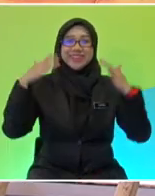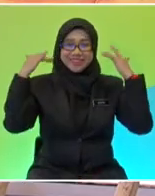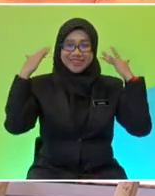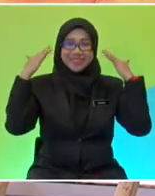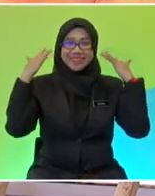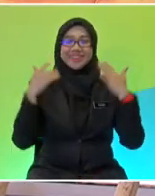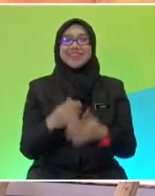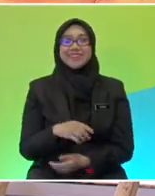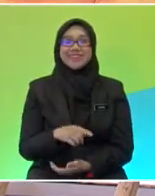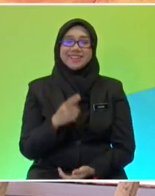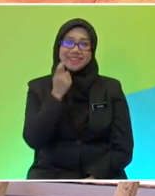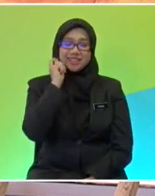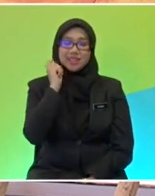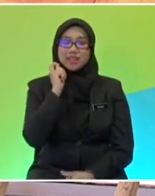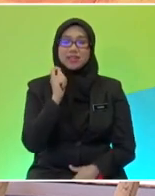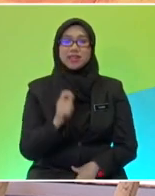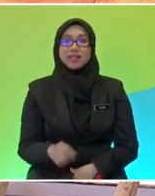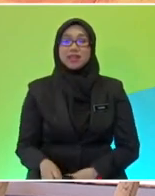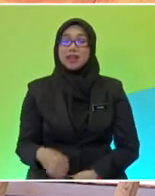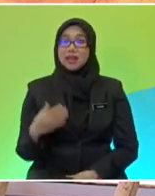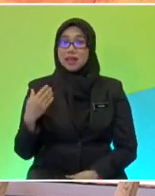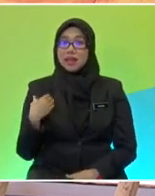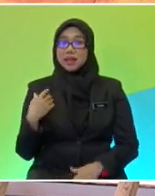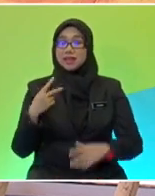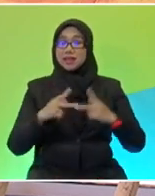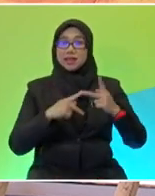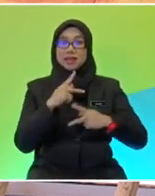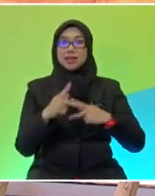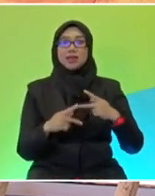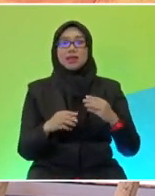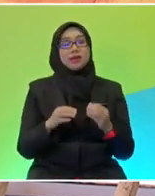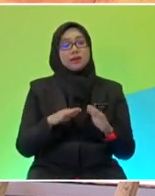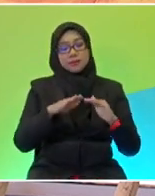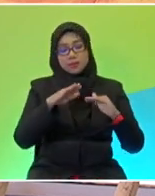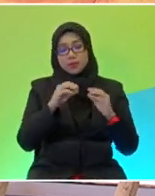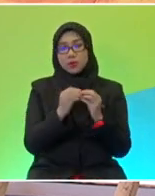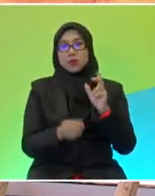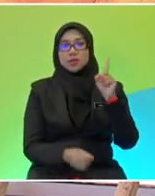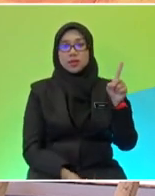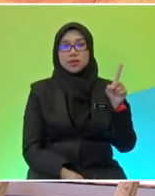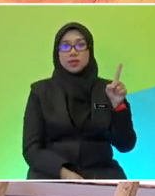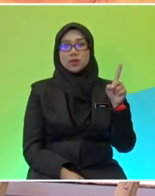jadi kita sebenarnya ada berapa kisaran tadi peringkat dia pertama peringkat pertama